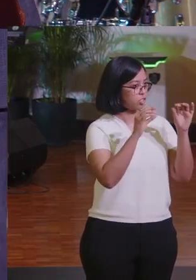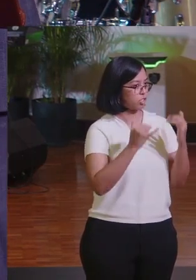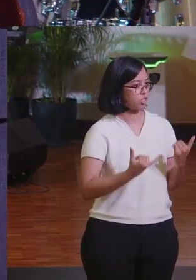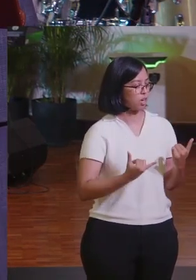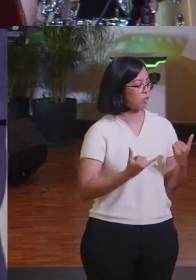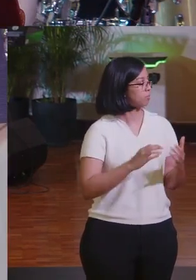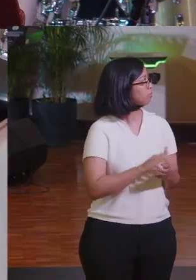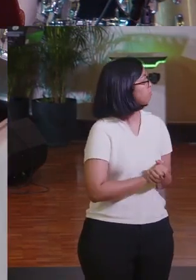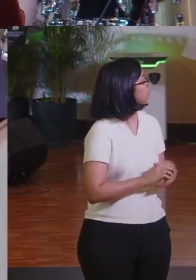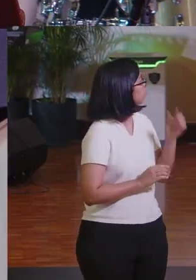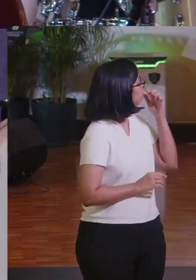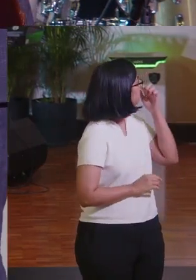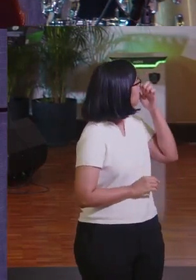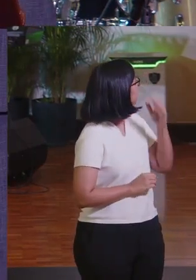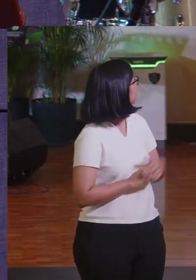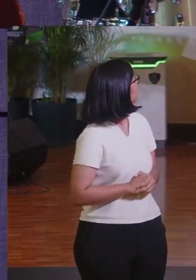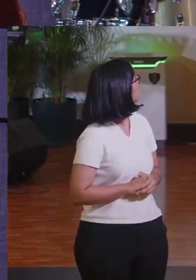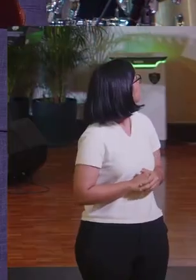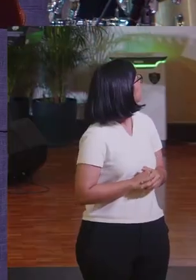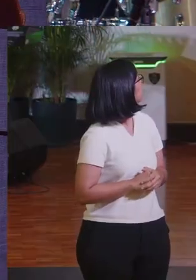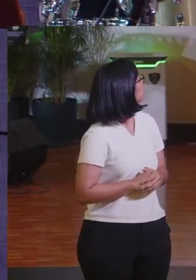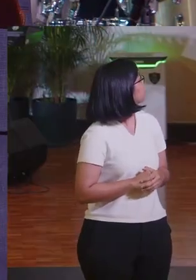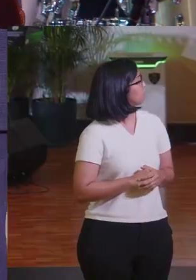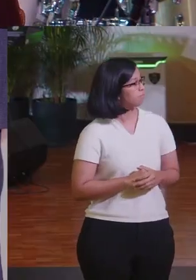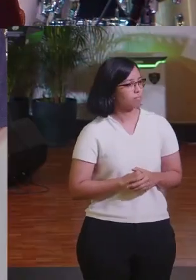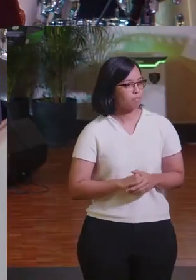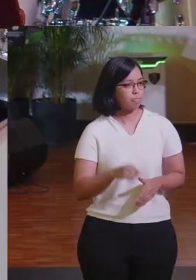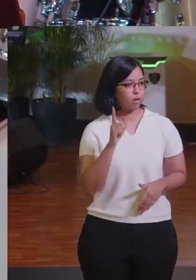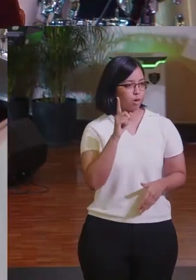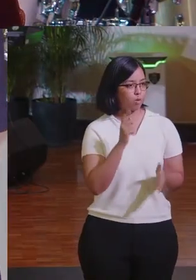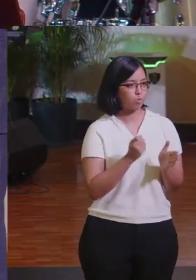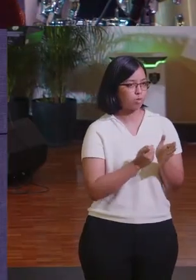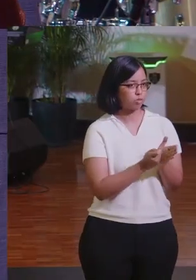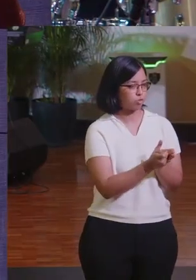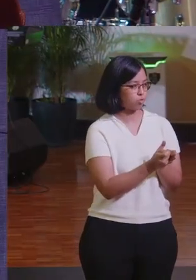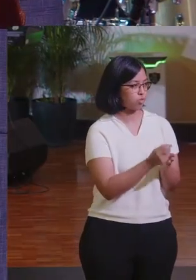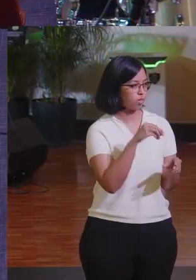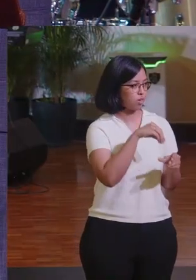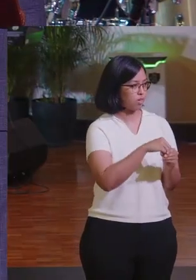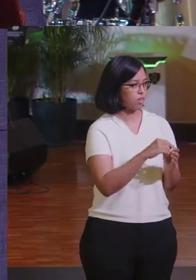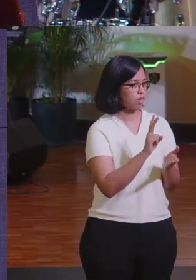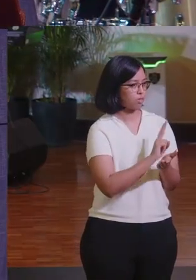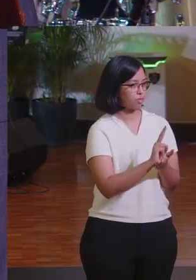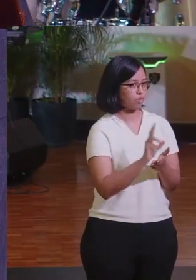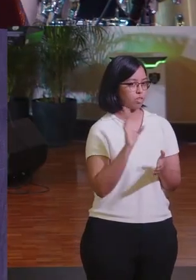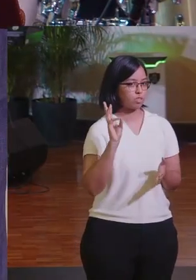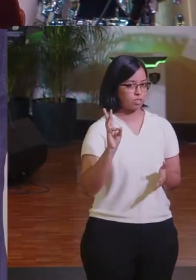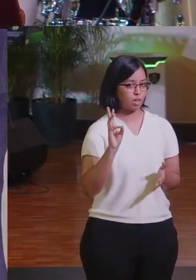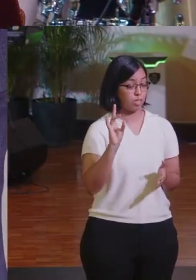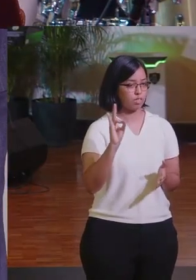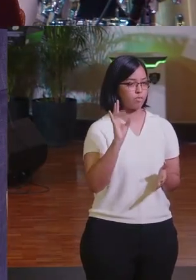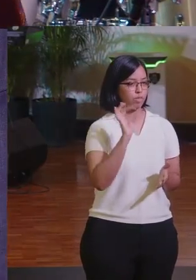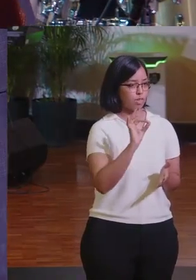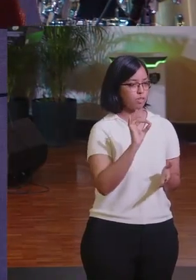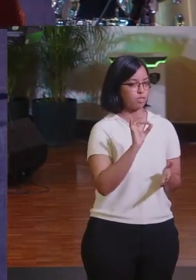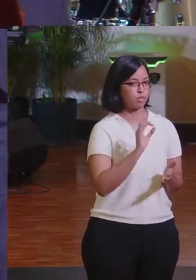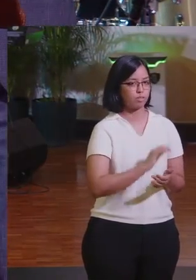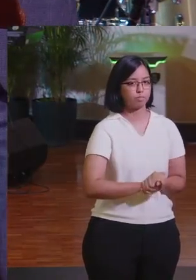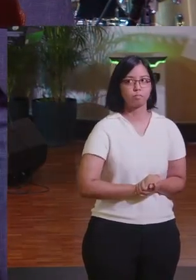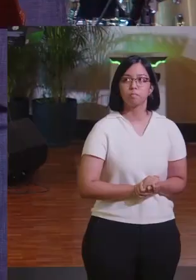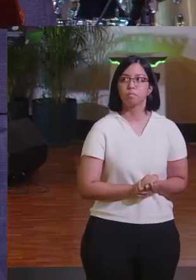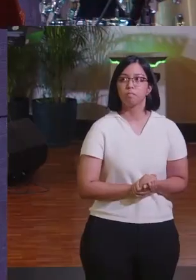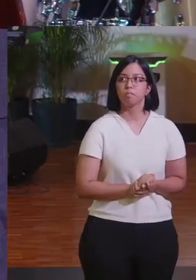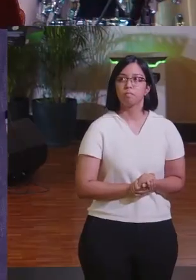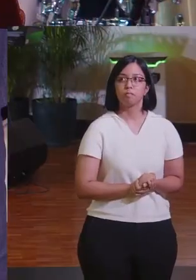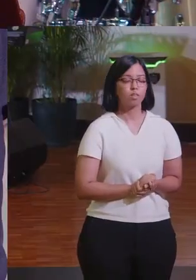and 8. Isang punto po yan, isang kaisipan, isang katotohanan. At verse 9 and 10. Sa verse 7 and 8, ito po ang